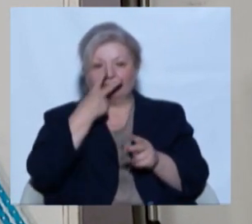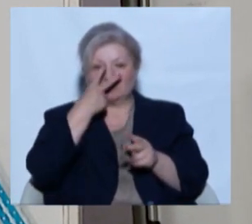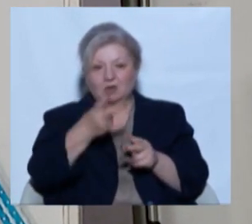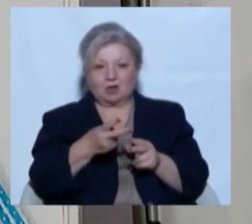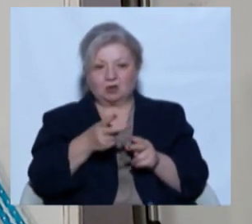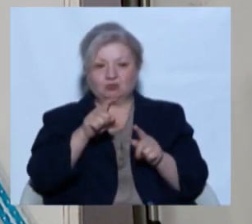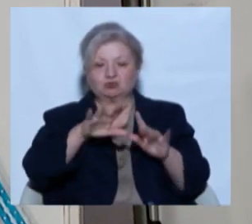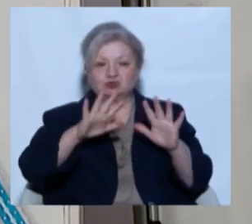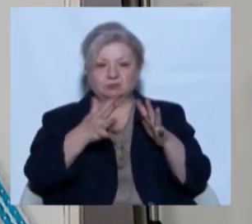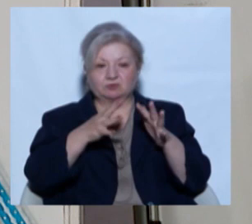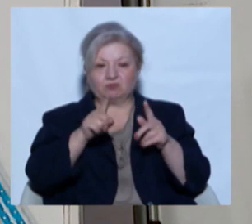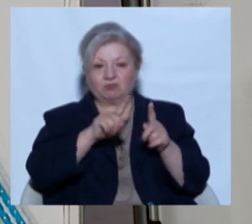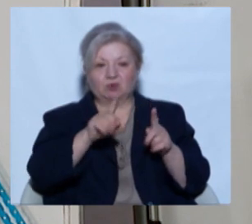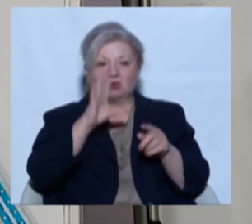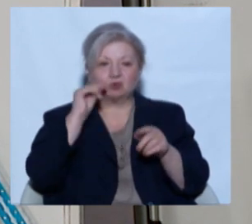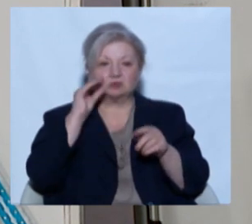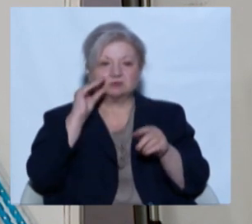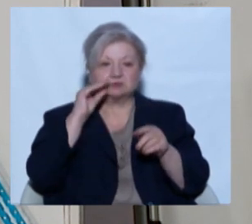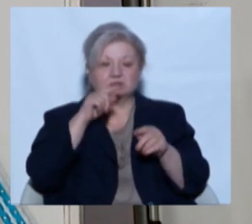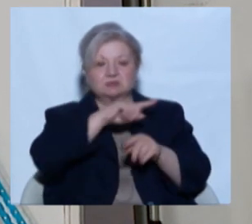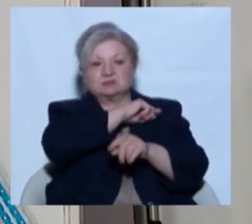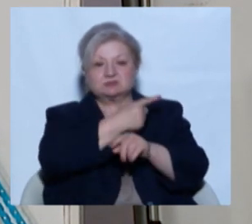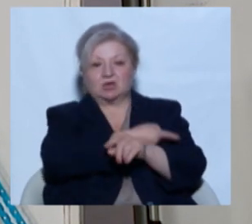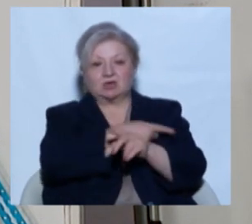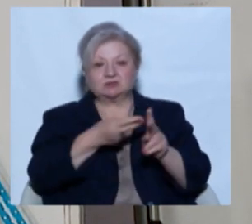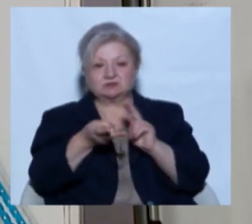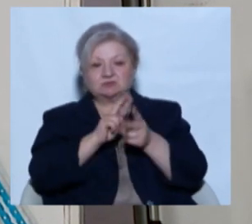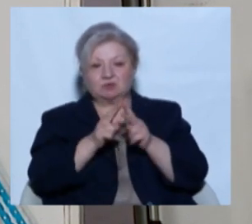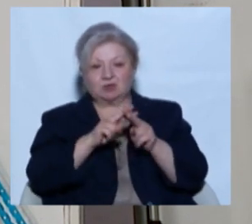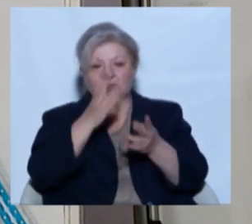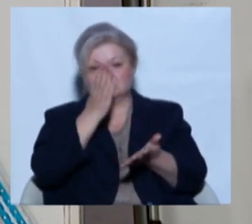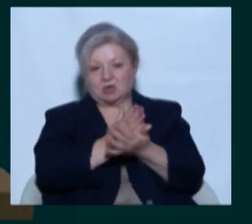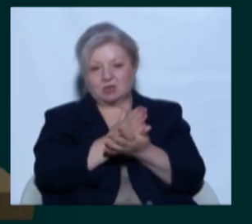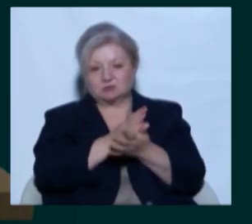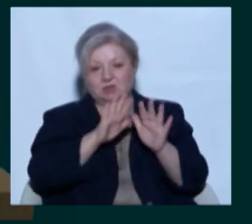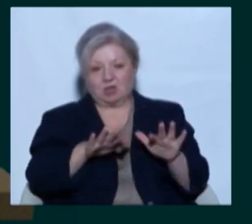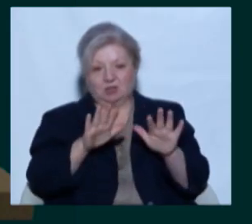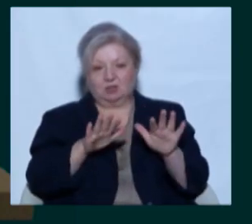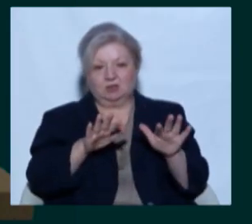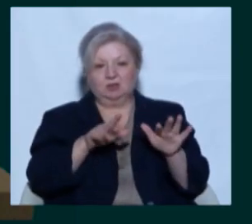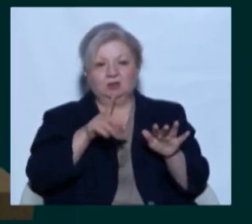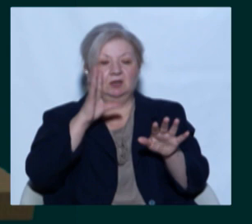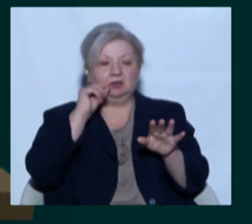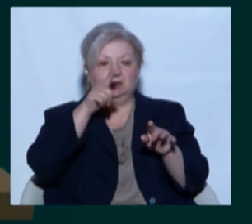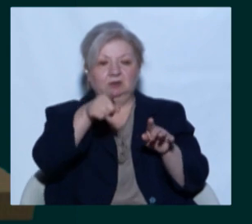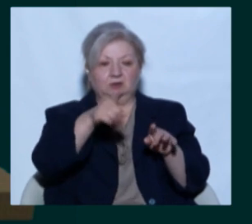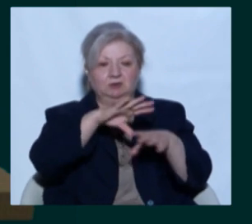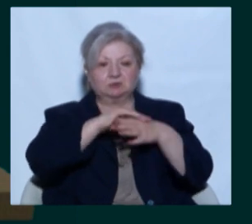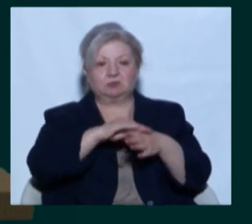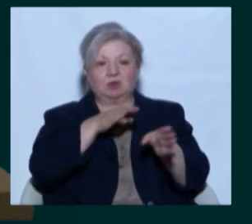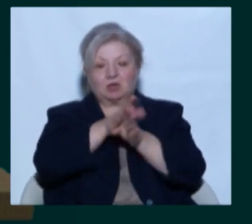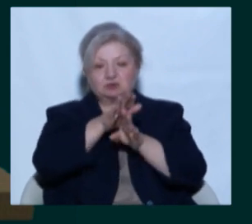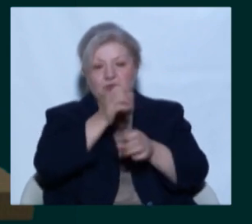აი, განვიხილოთ ისეთი შემთხვევა, როდესაც ძალის ცვლილებას აქვს ადგილი, იმ პროცესში, როდესაც სხეული